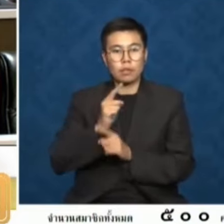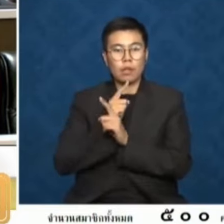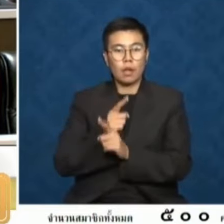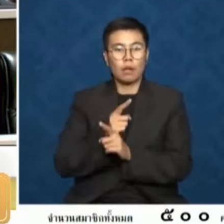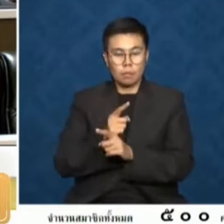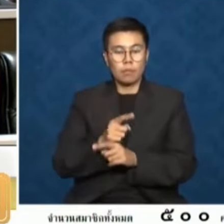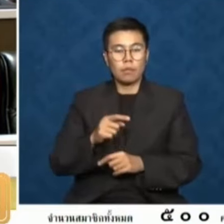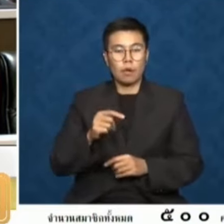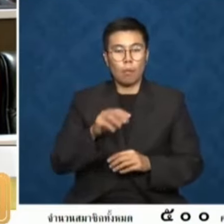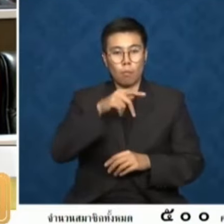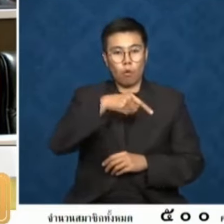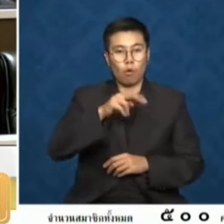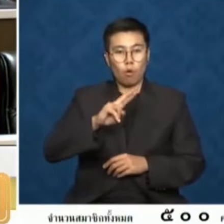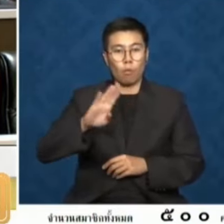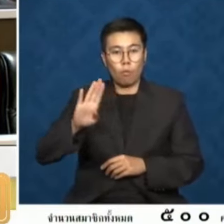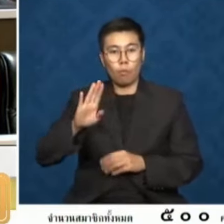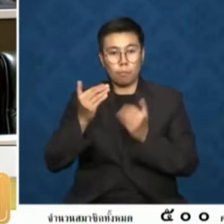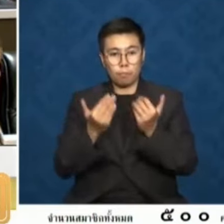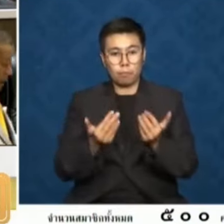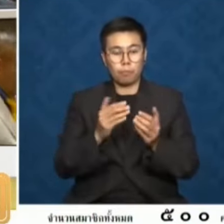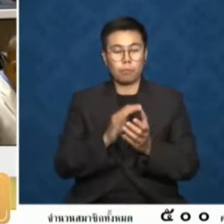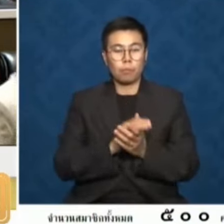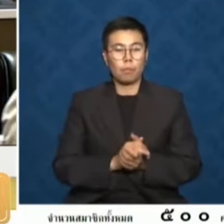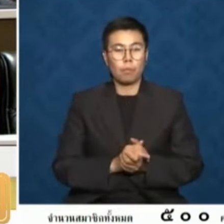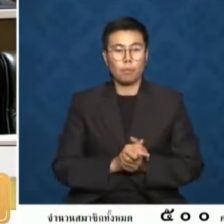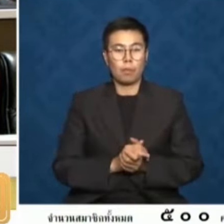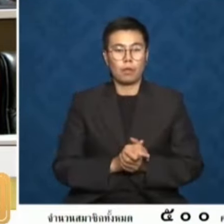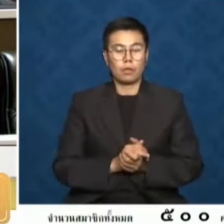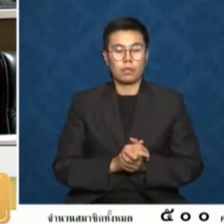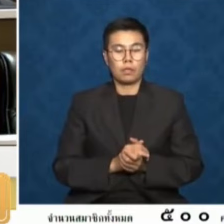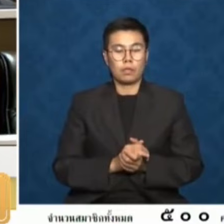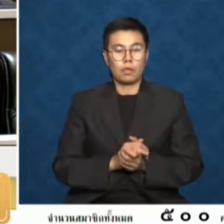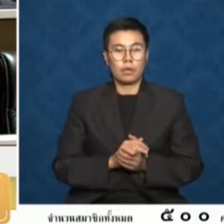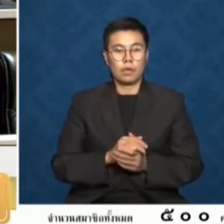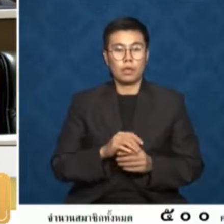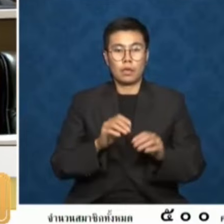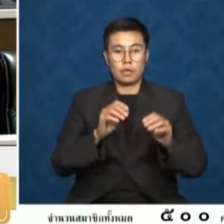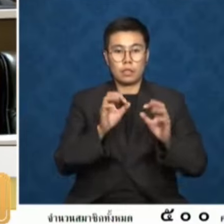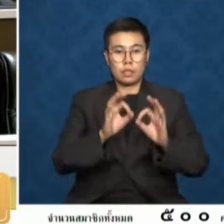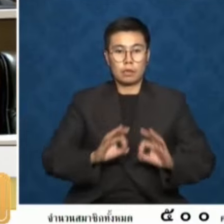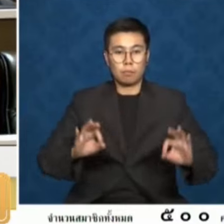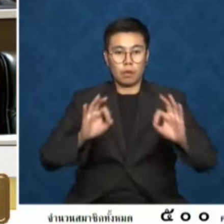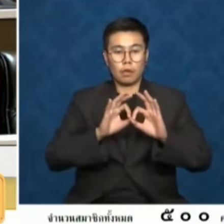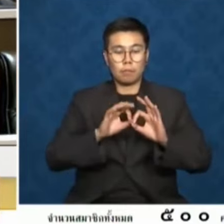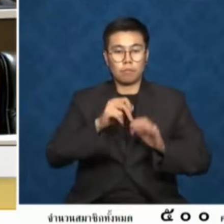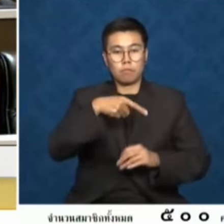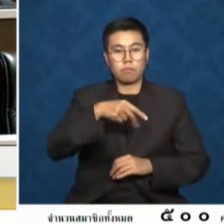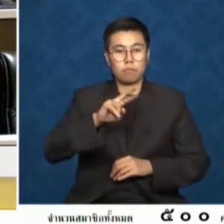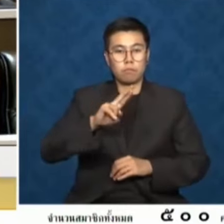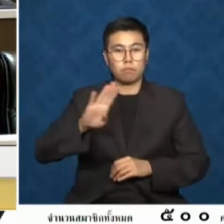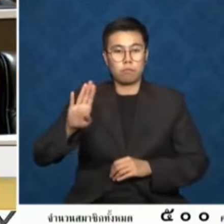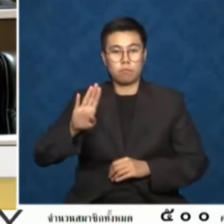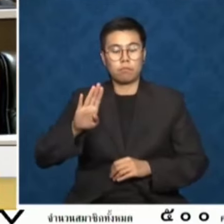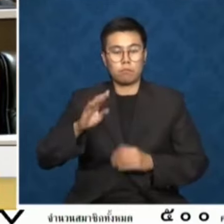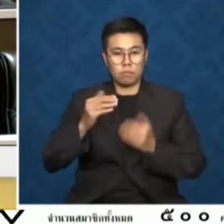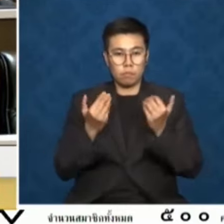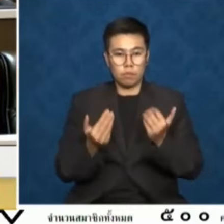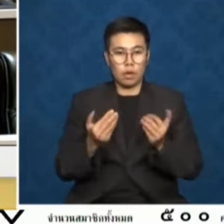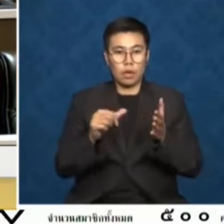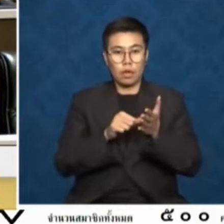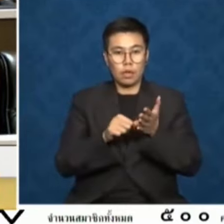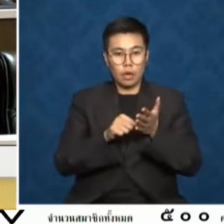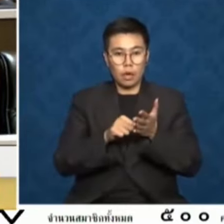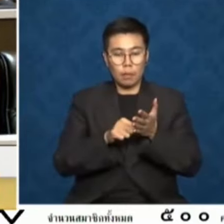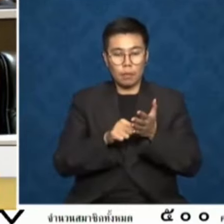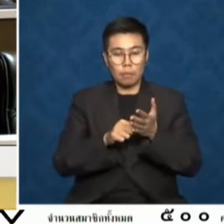ระราชบัญญัตินี้สาระสำคัญของร่างพระราชบัญญัติฉบับนี้เป็นการแก้ไ